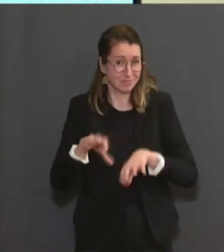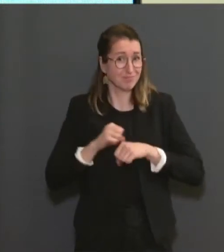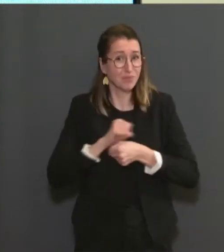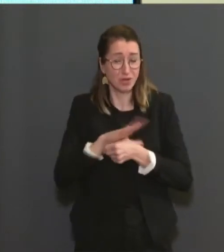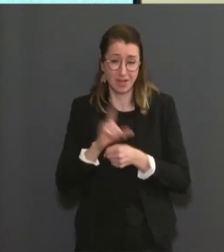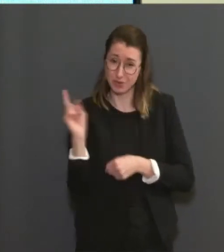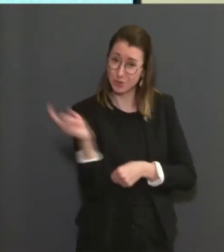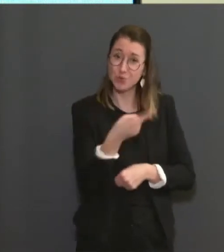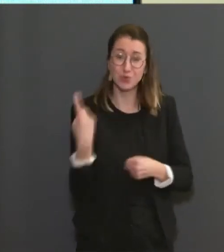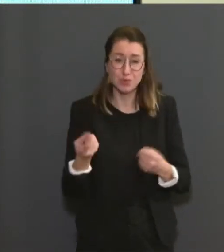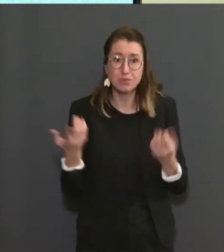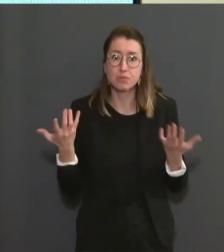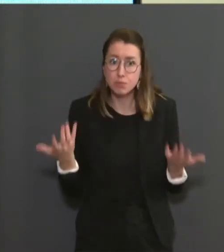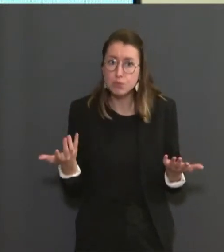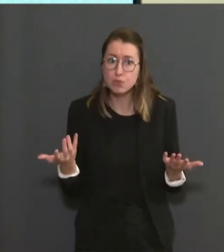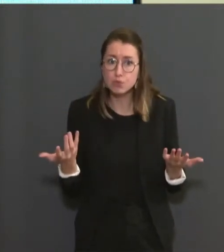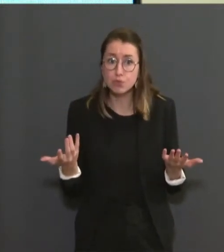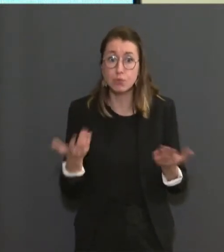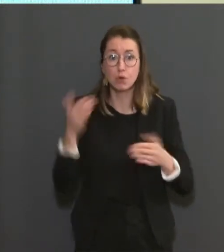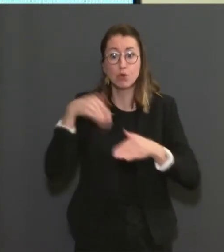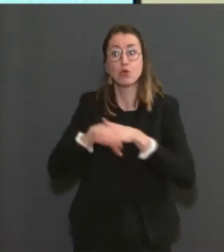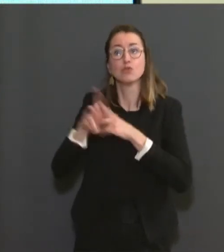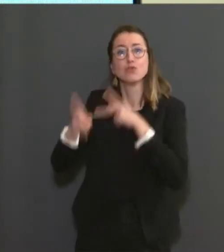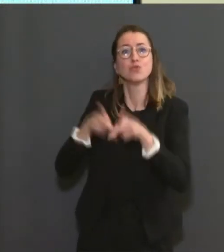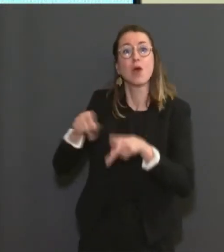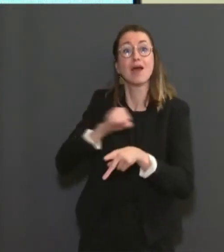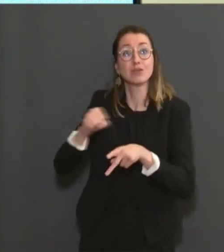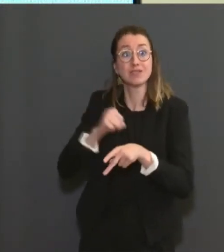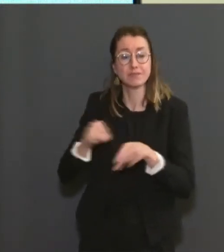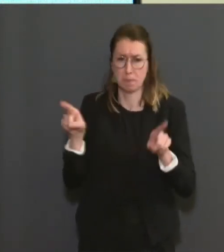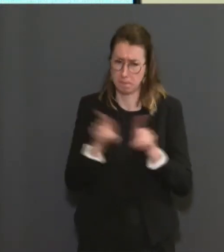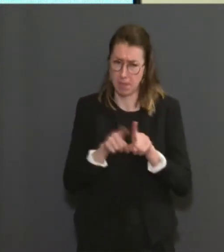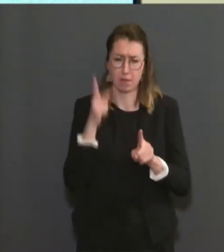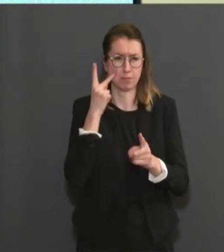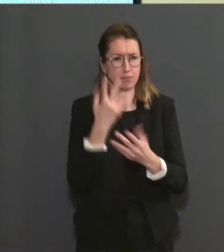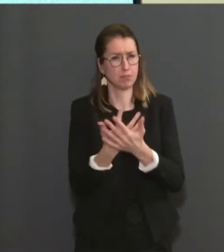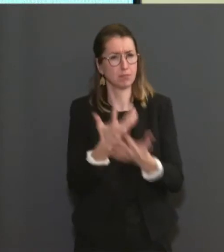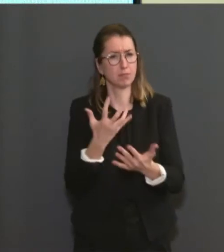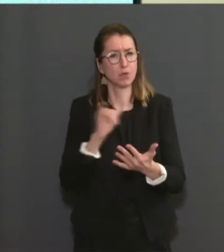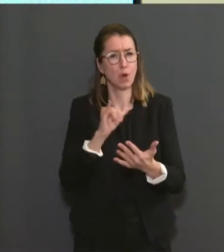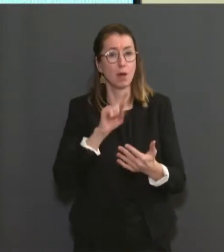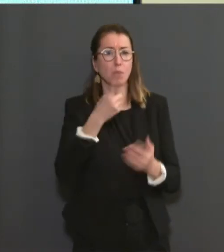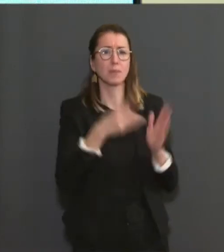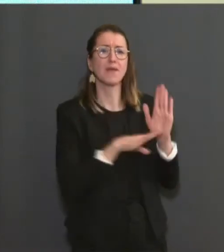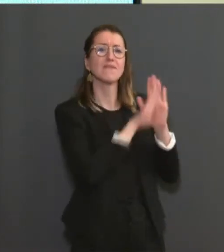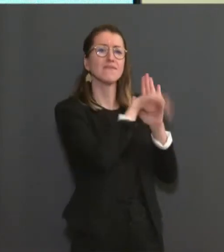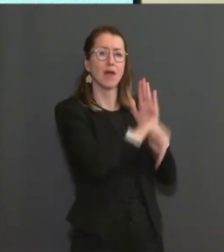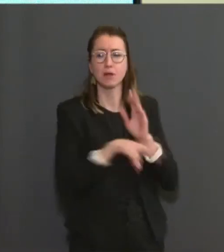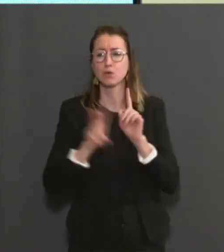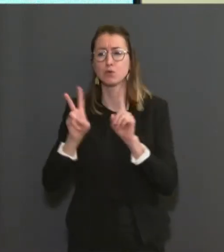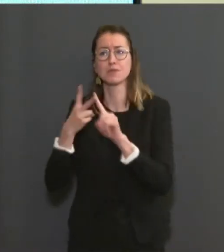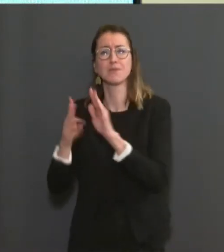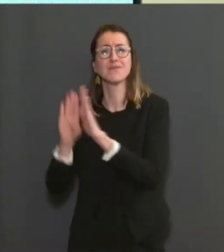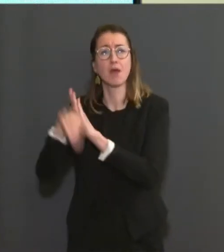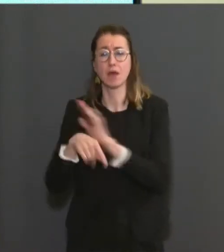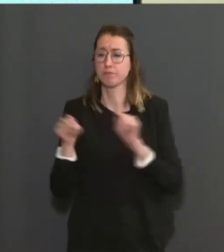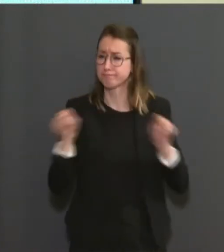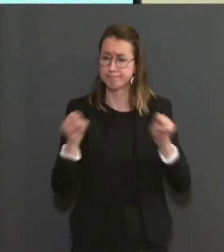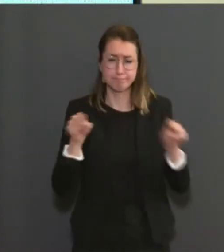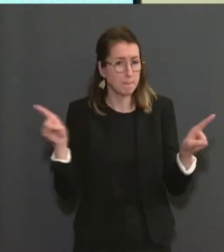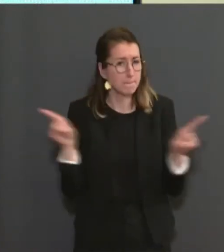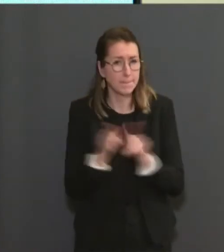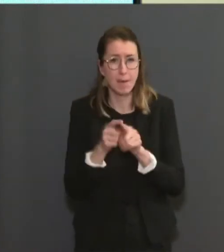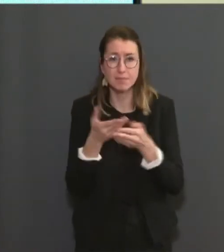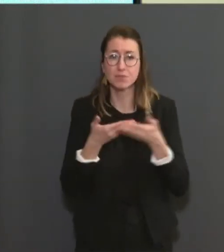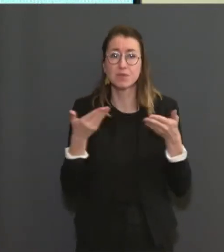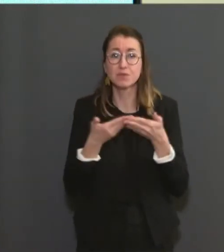intensifs qui sont également très comparables à celles de la première vague. Le patient typique de soins intensifs